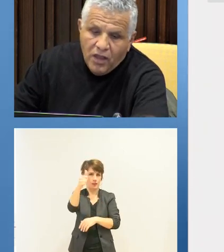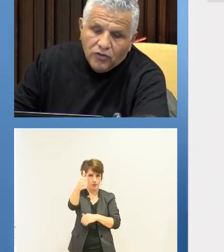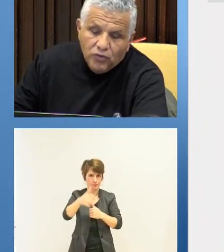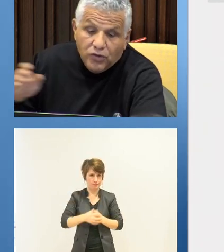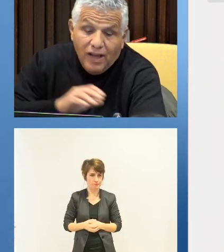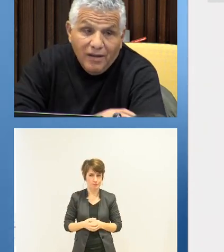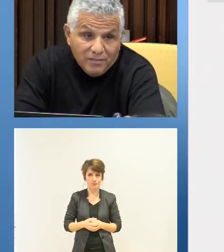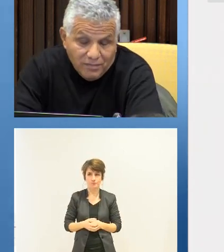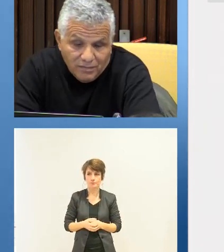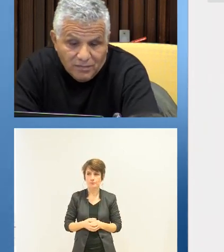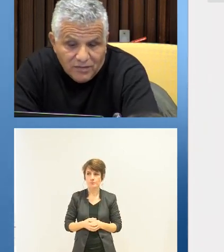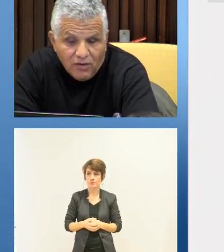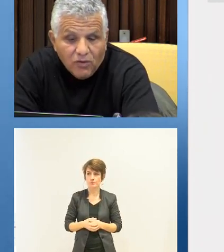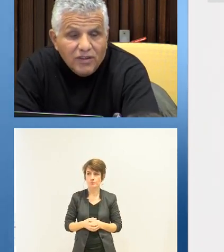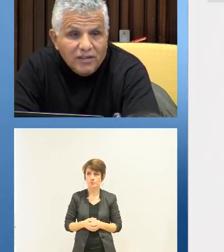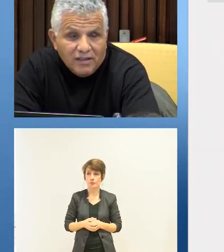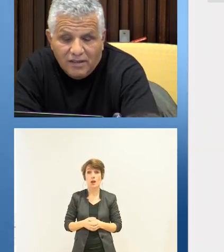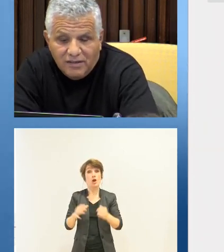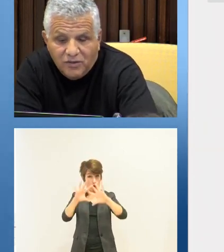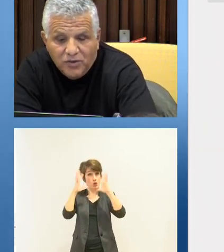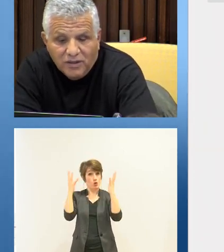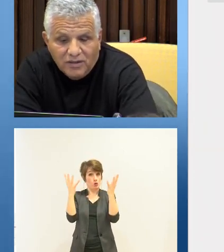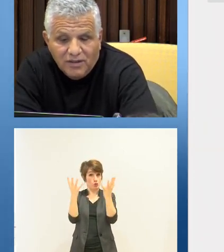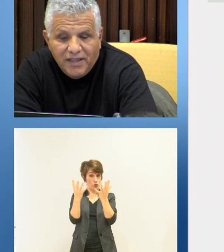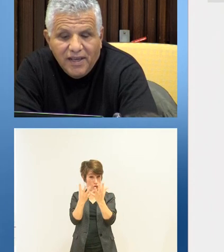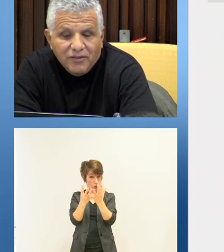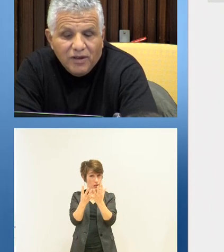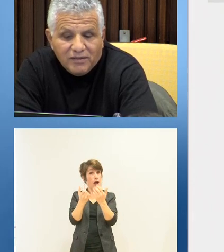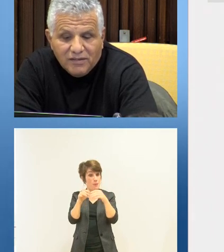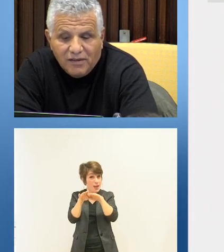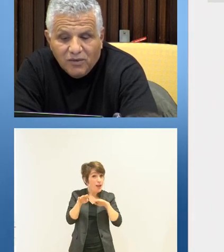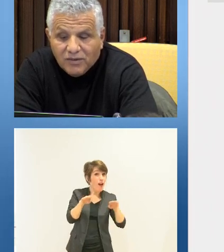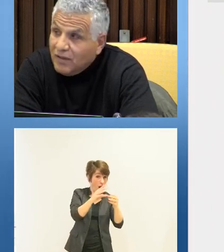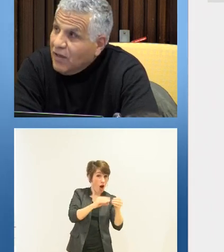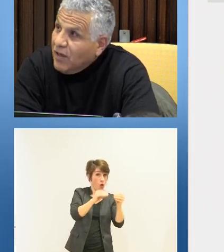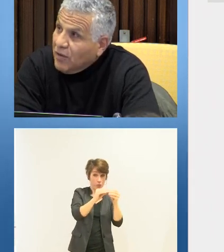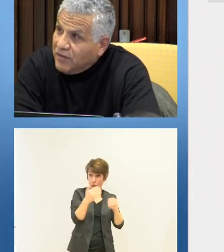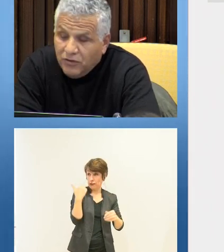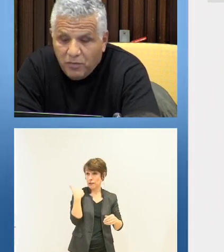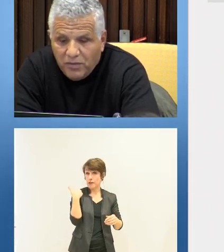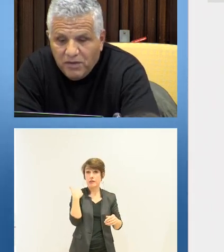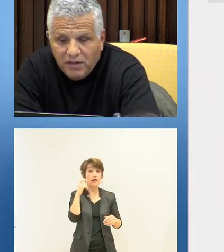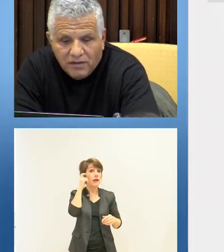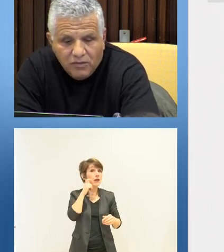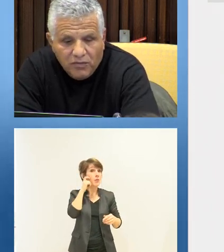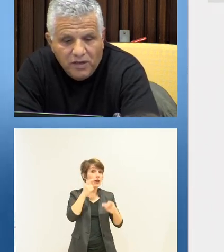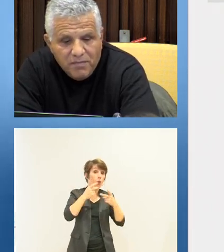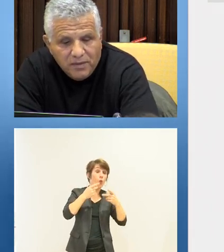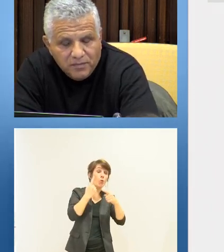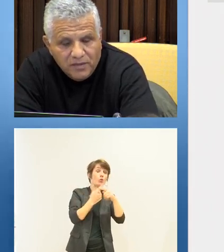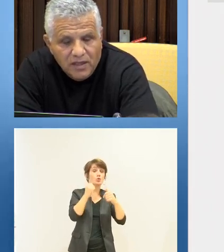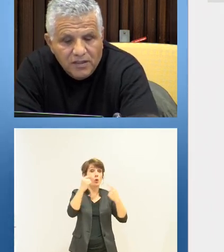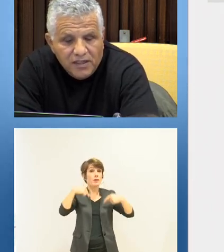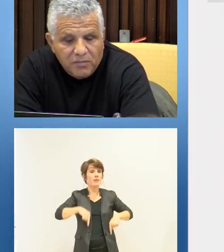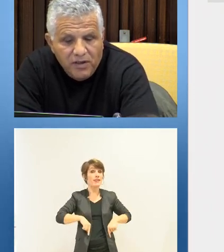tout cela sans compter les incertitudes liées à de récentes annonces comme celle du premier ministre edouard philippe